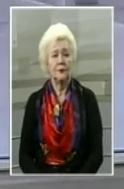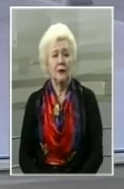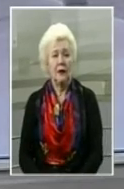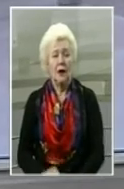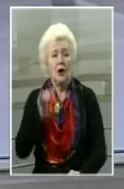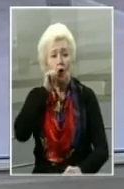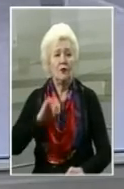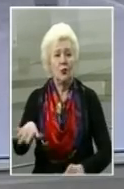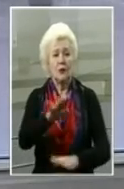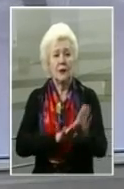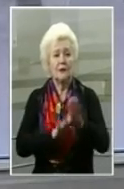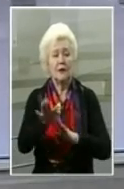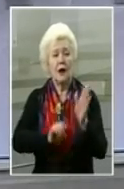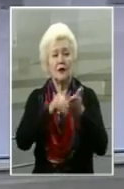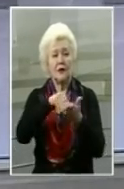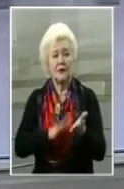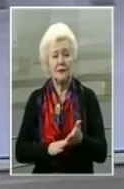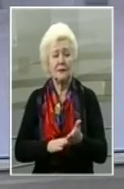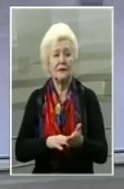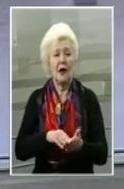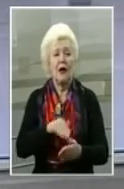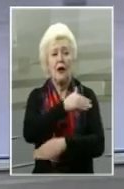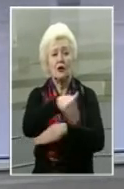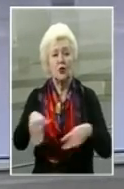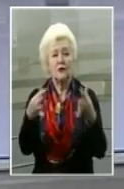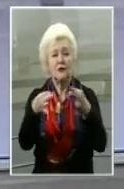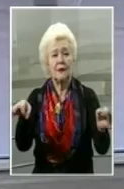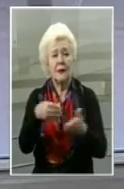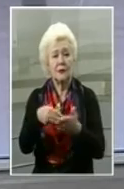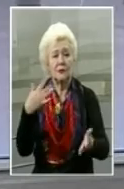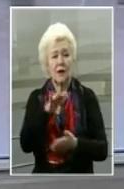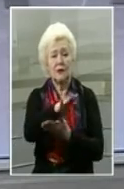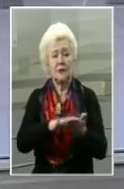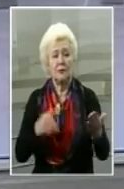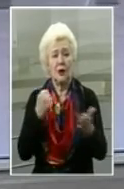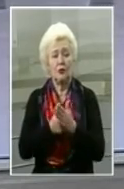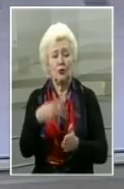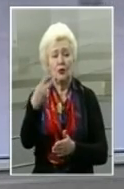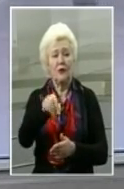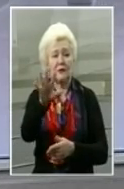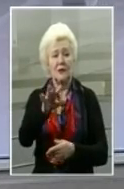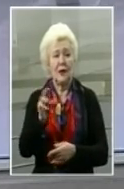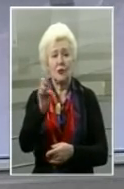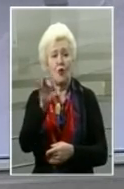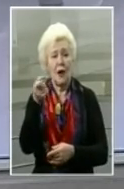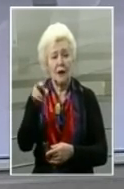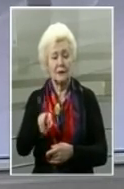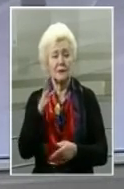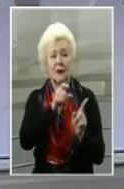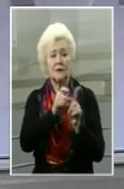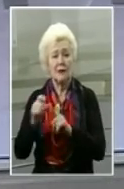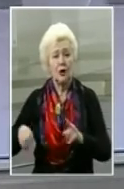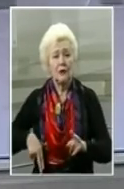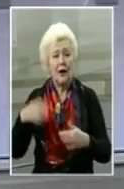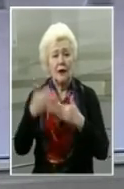В Україні стартувала реєстрація на зовнішнє незалежне оцінювання. Триватиме вона до 25 березня. За словами